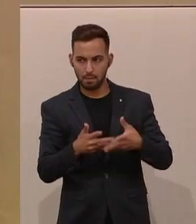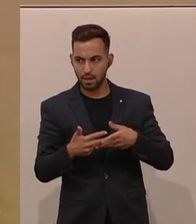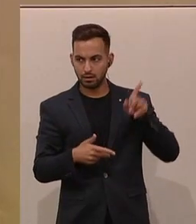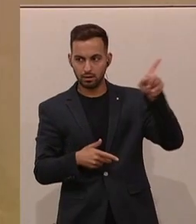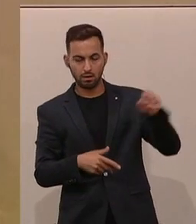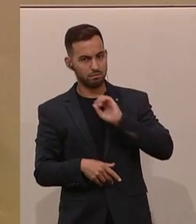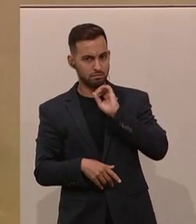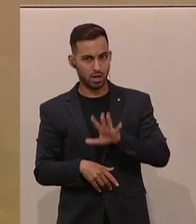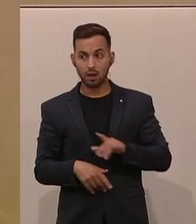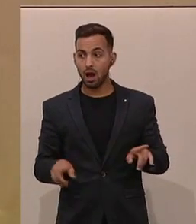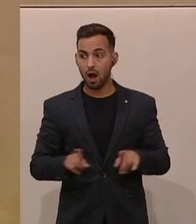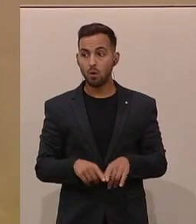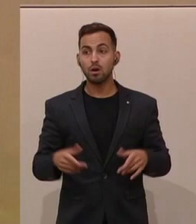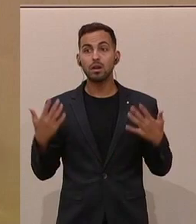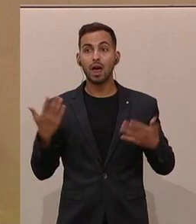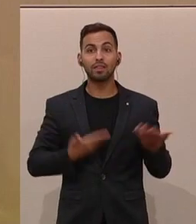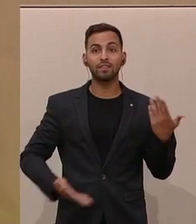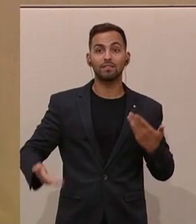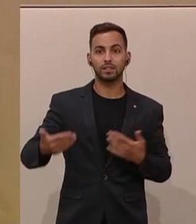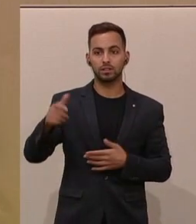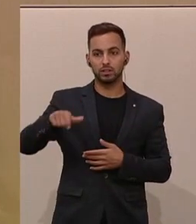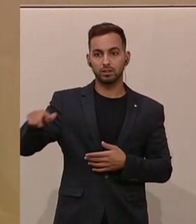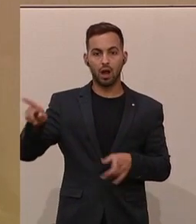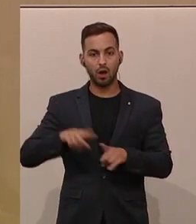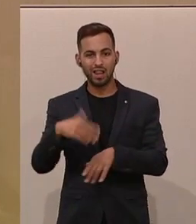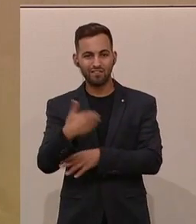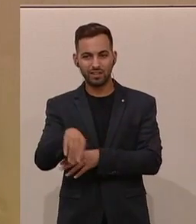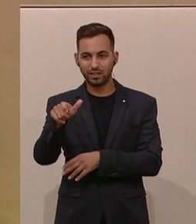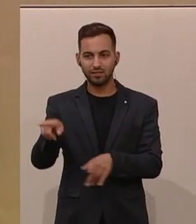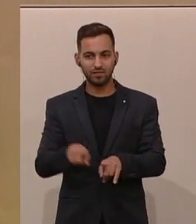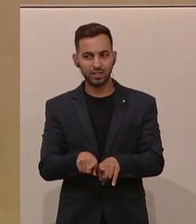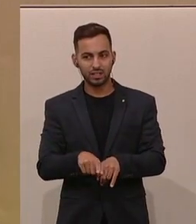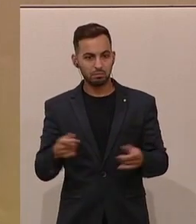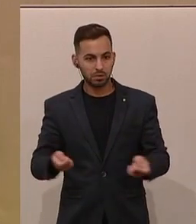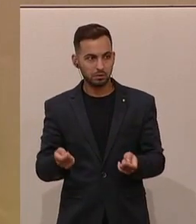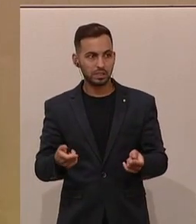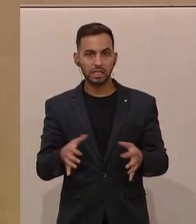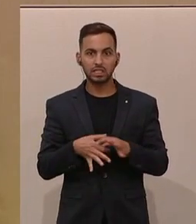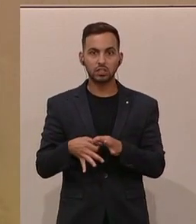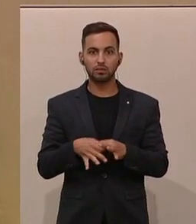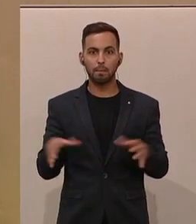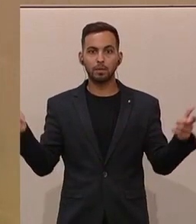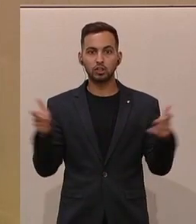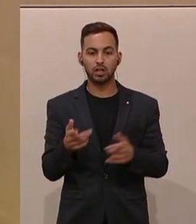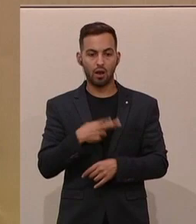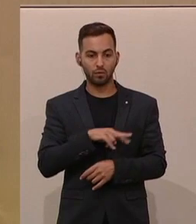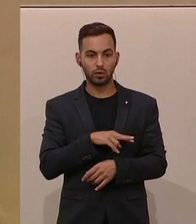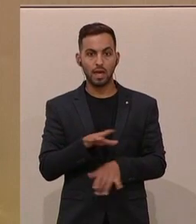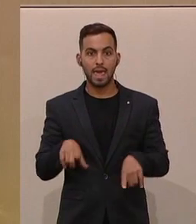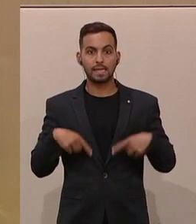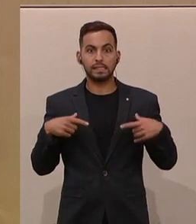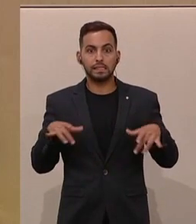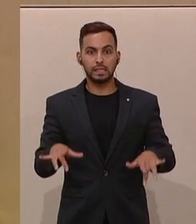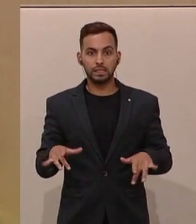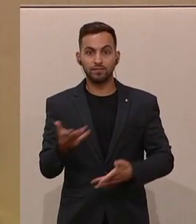Und wir wollen auch nicht, dass die Landwirte künftig ihre Betriebe führen müssen in der Rechtsform einer Gesellschaft mit beschränkter Haftung, damit ihre Existenz